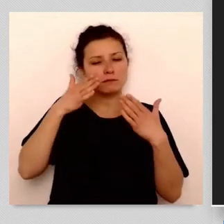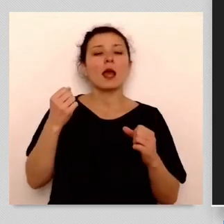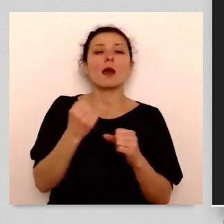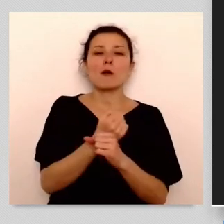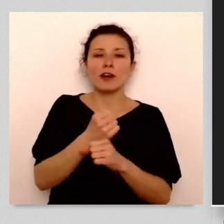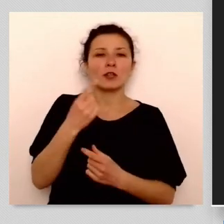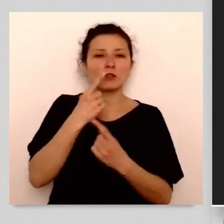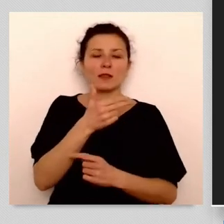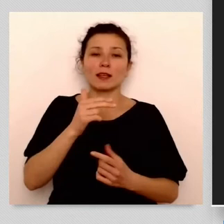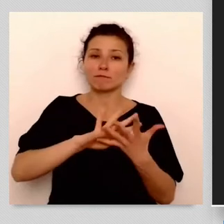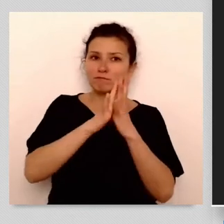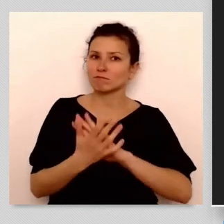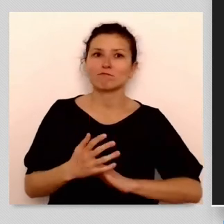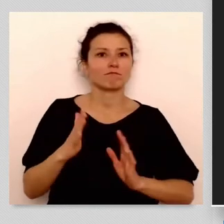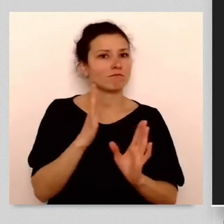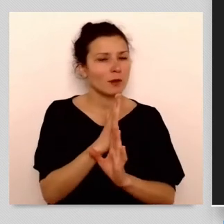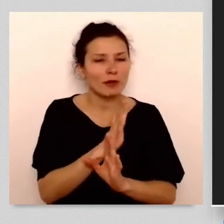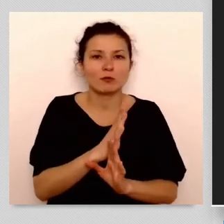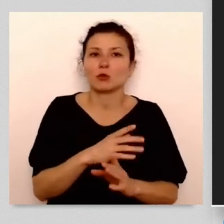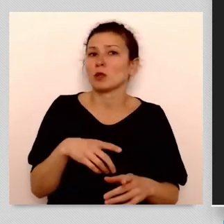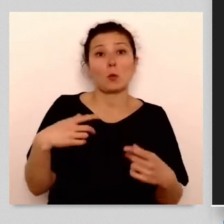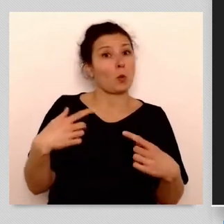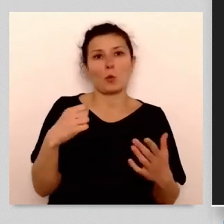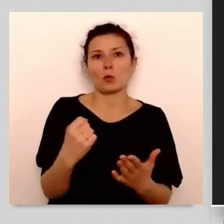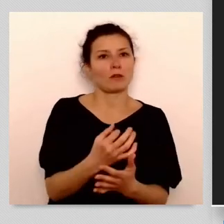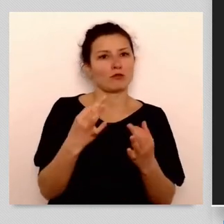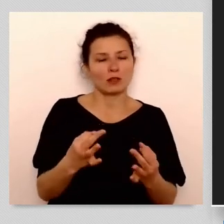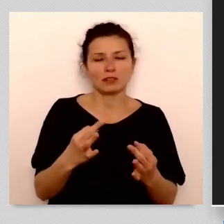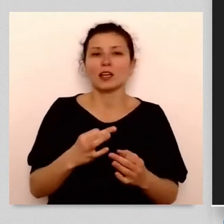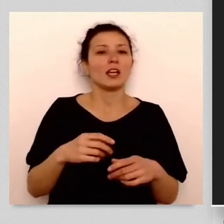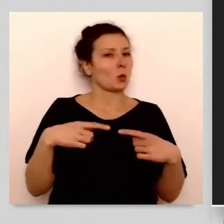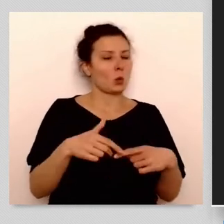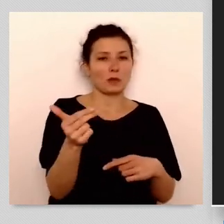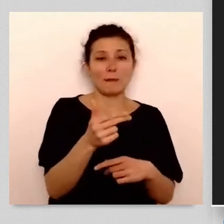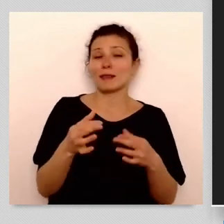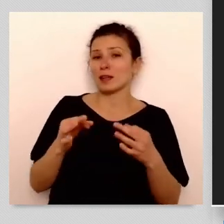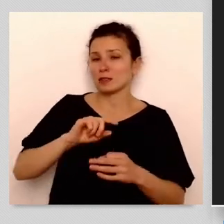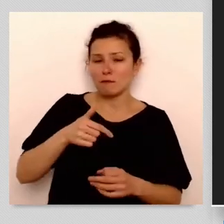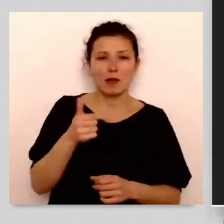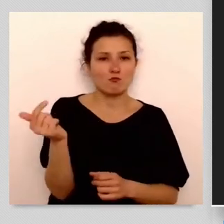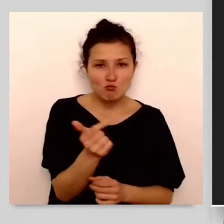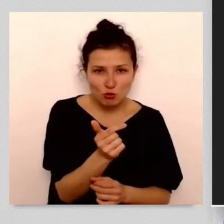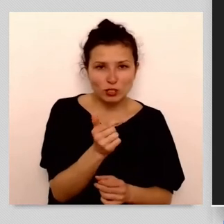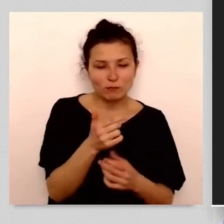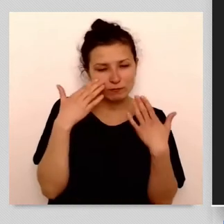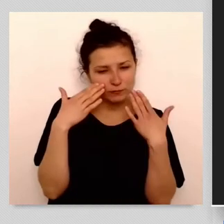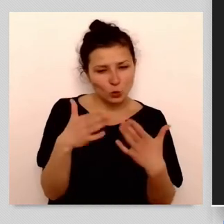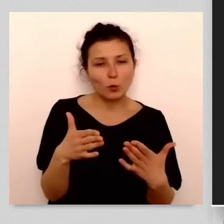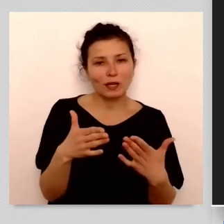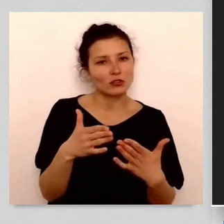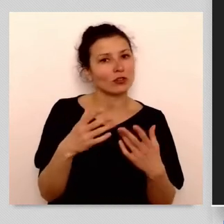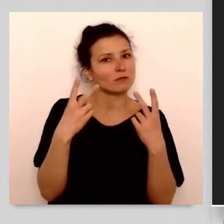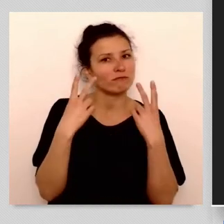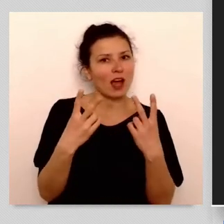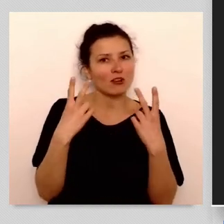byłoby aż tak konieczne i to nie byłby temat, który w tej chwili musielibyśmy uważać za konieczny